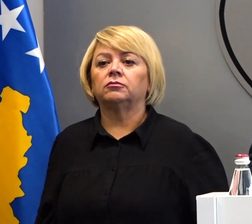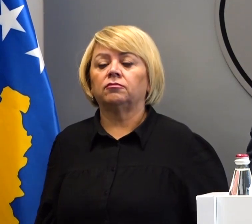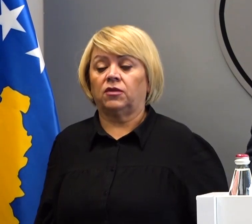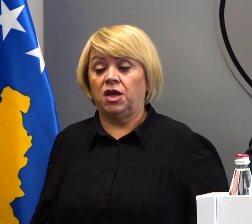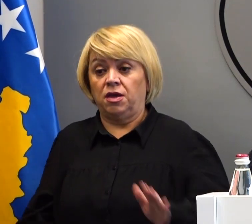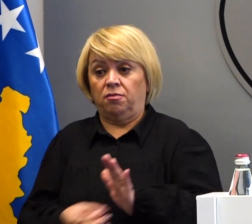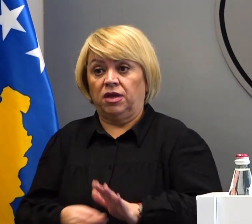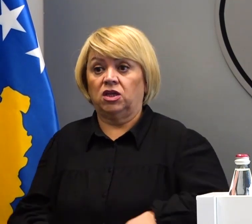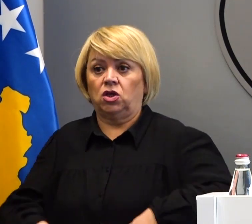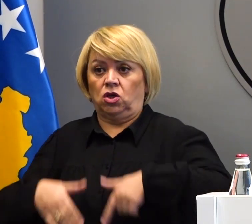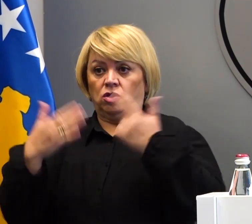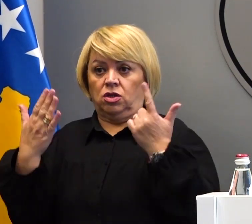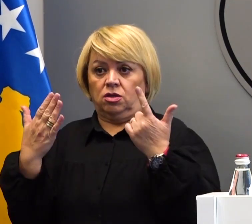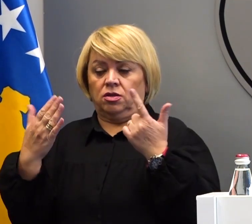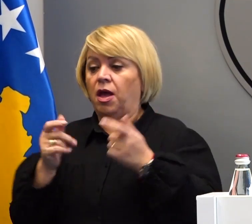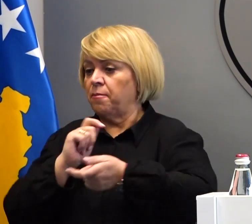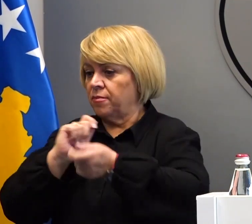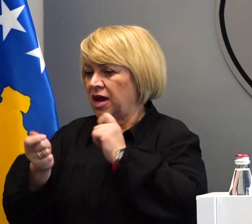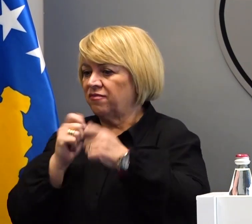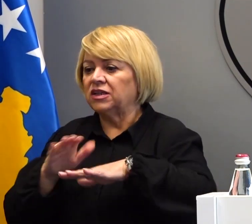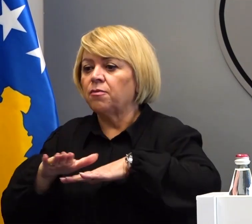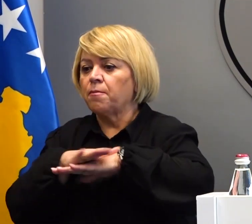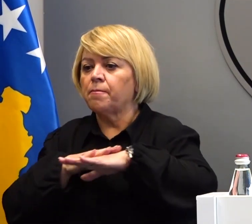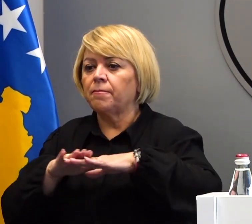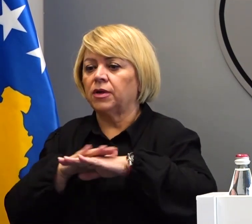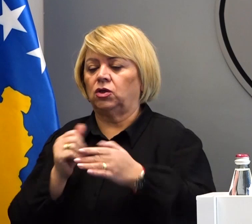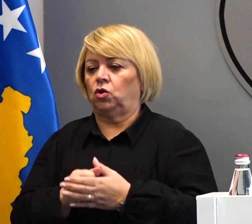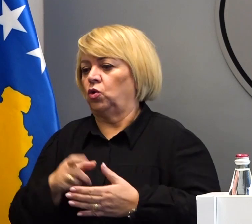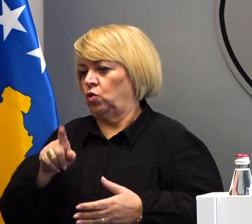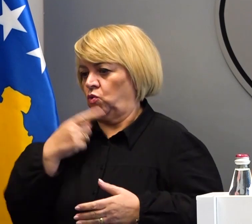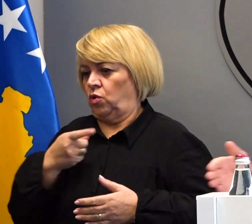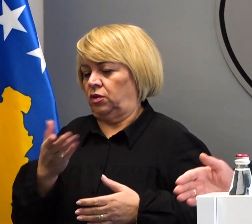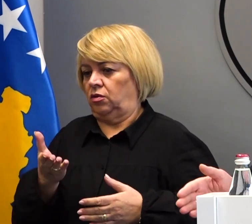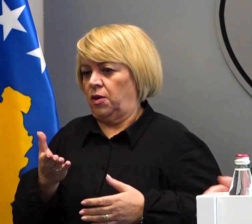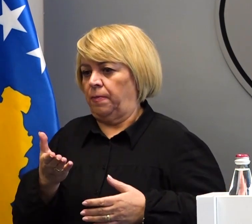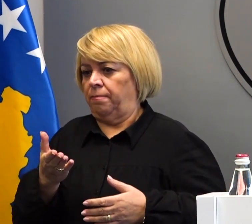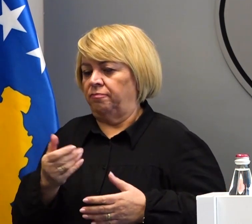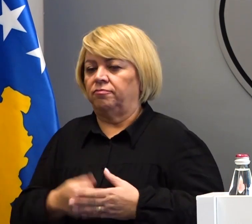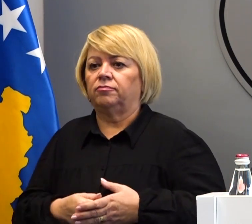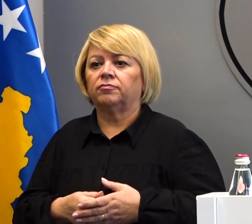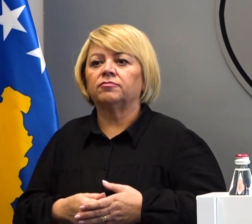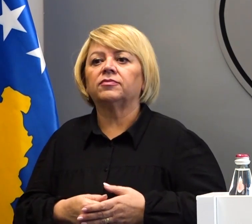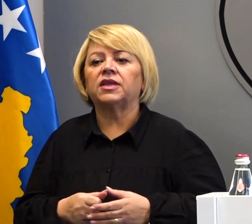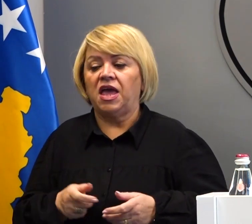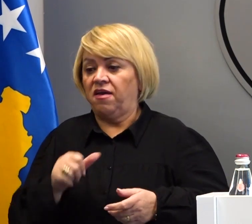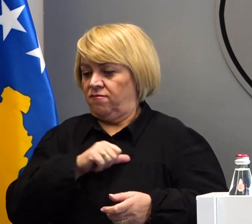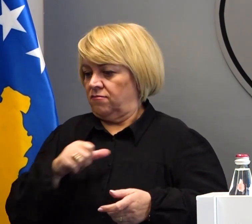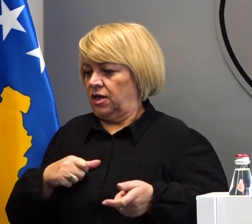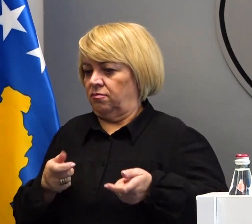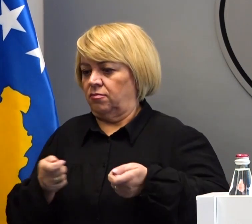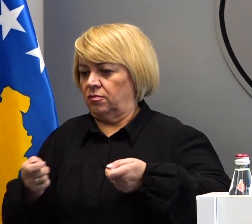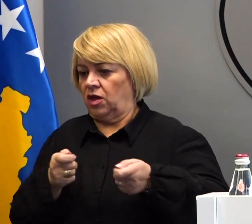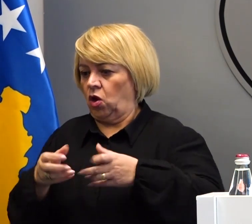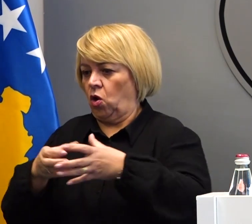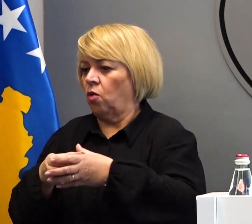Në pikën 7 të marrëveshjes bazë thuhet një nivel adekuat i vetmenaxhimit të